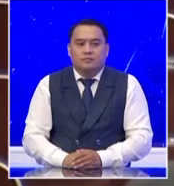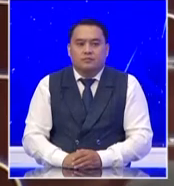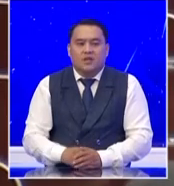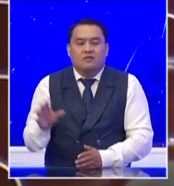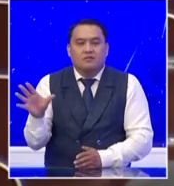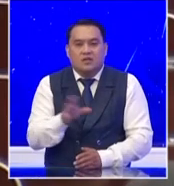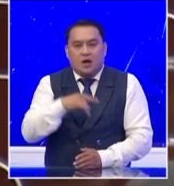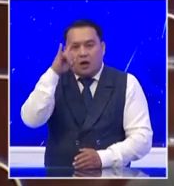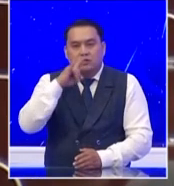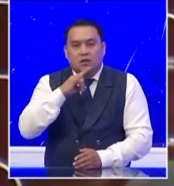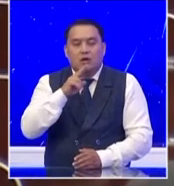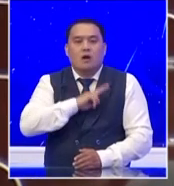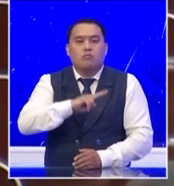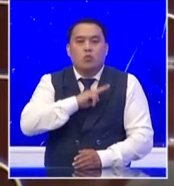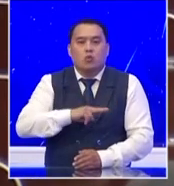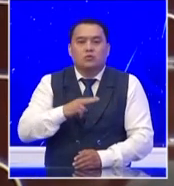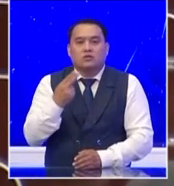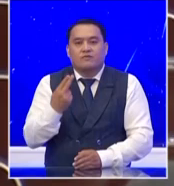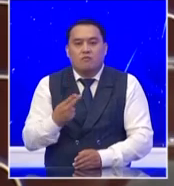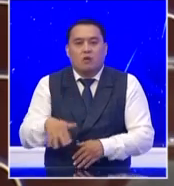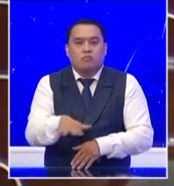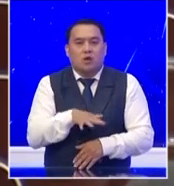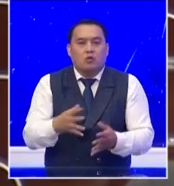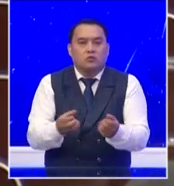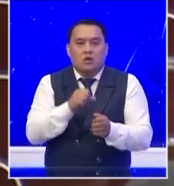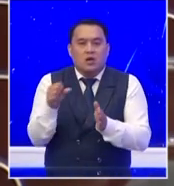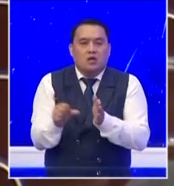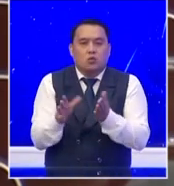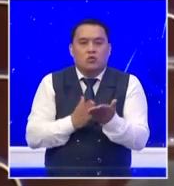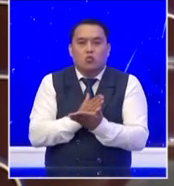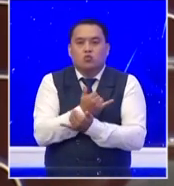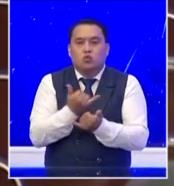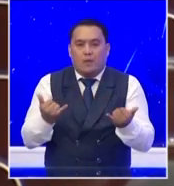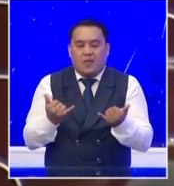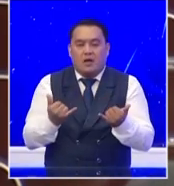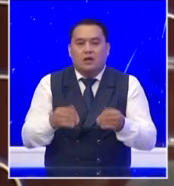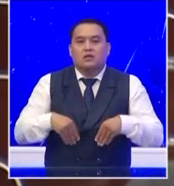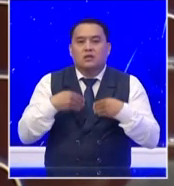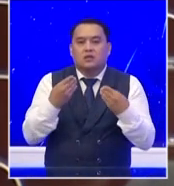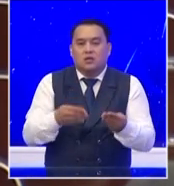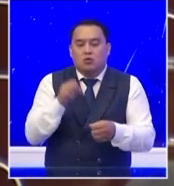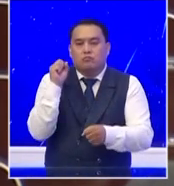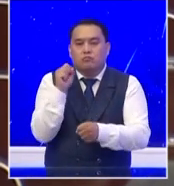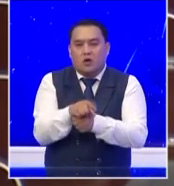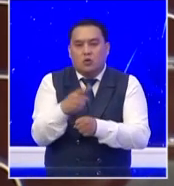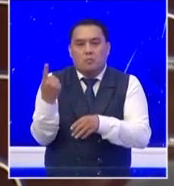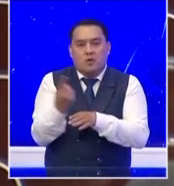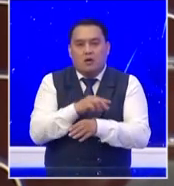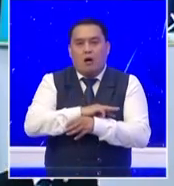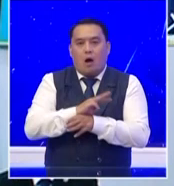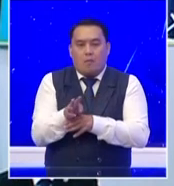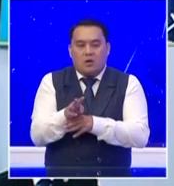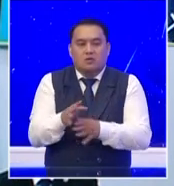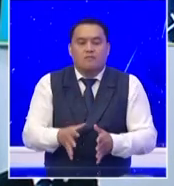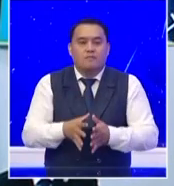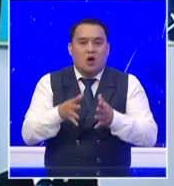Все казахстанцы должны работать на цифровых площадках и получать электронные услуги. В этой связи даем следующие поручения. Первое. Обеспечить